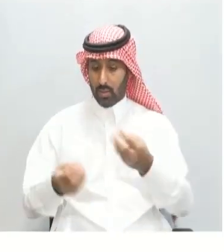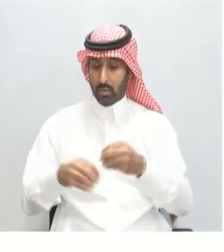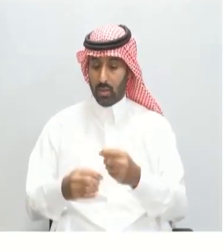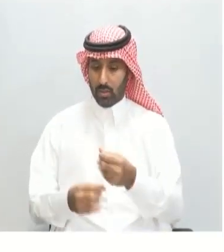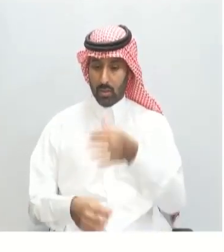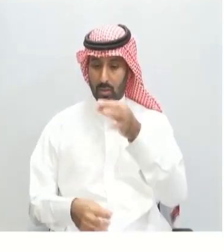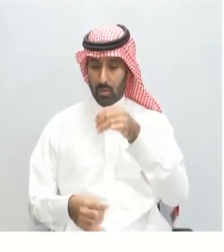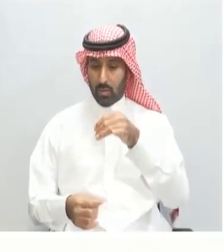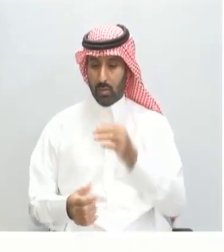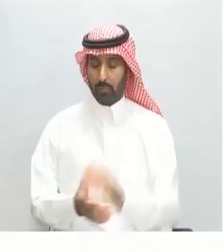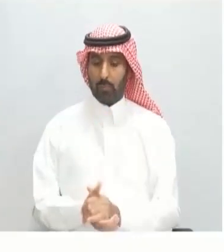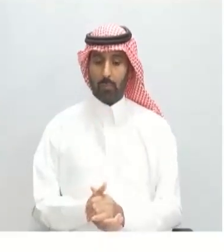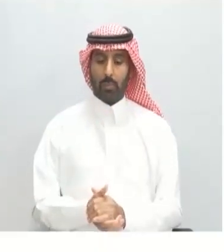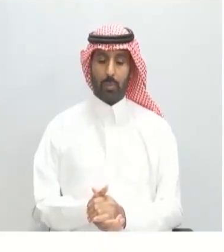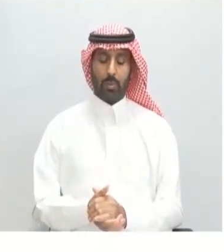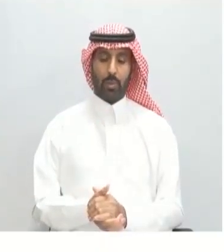خصوبه التربه